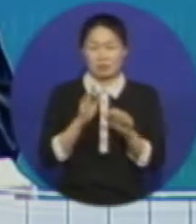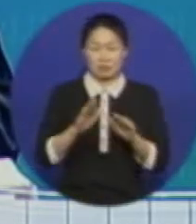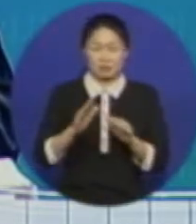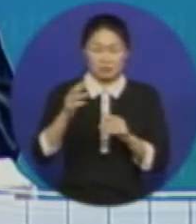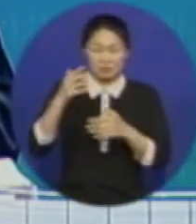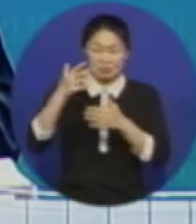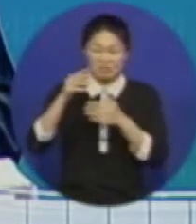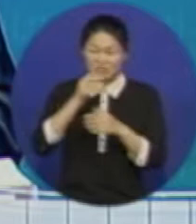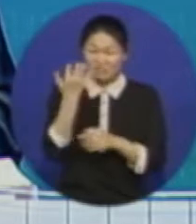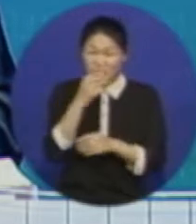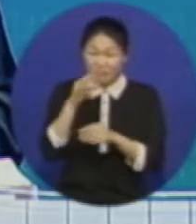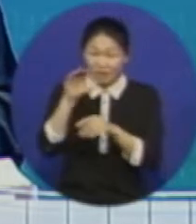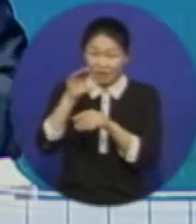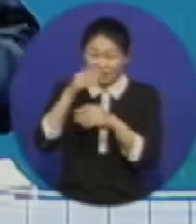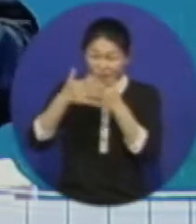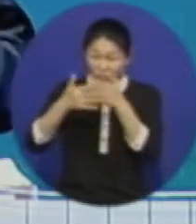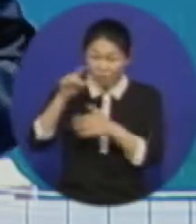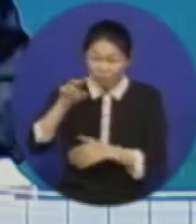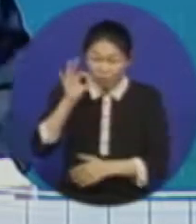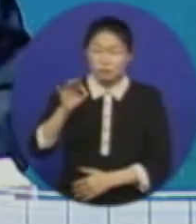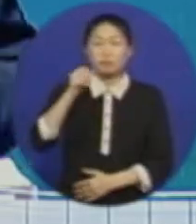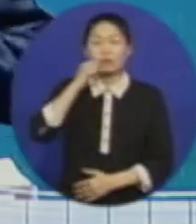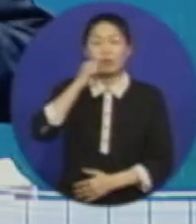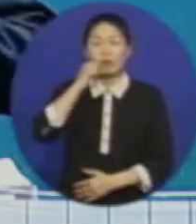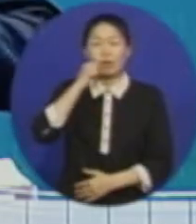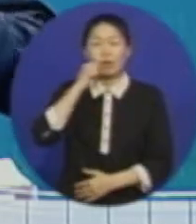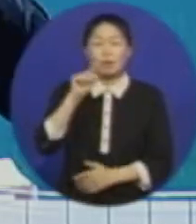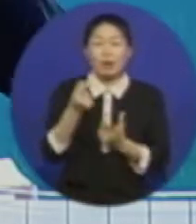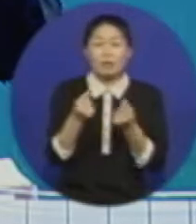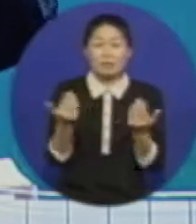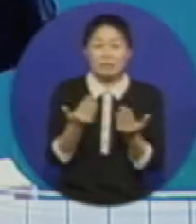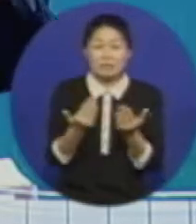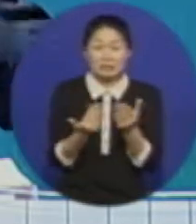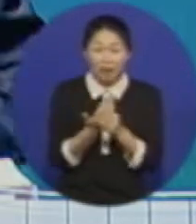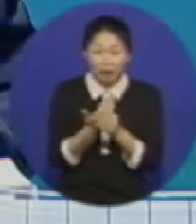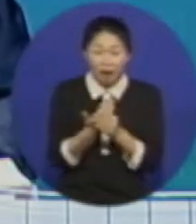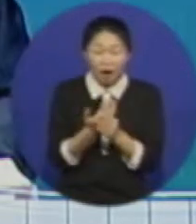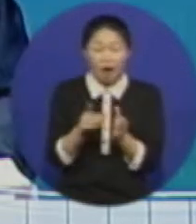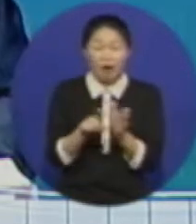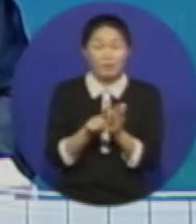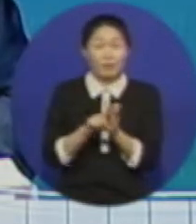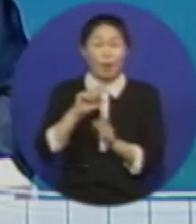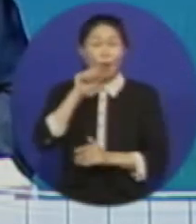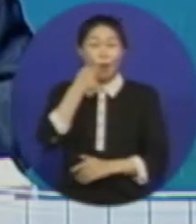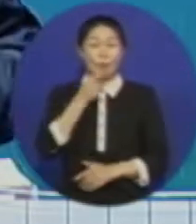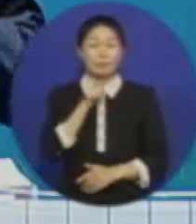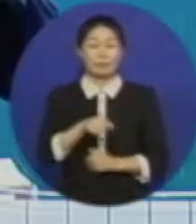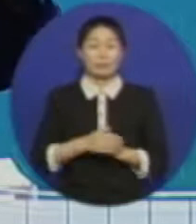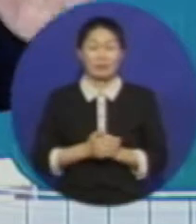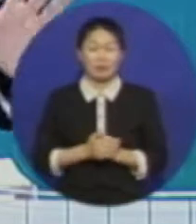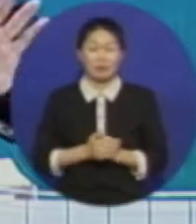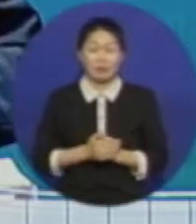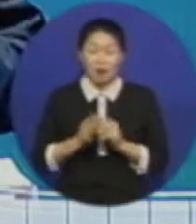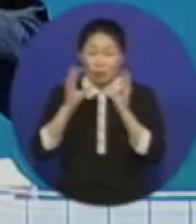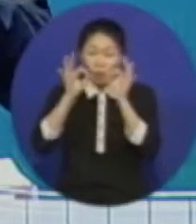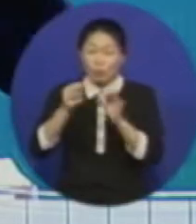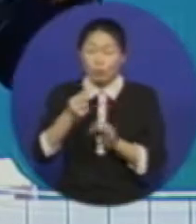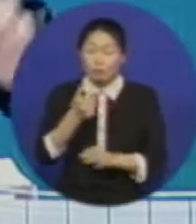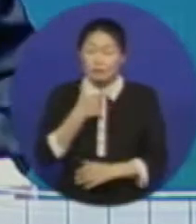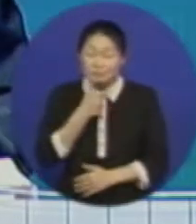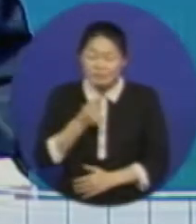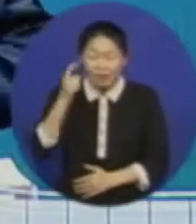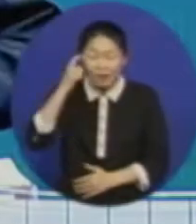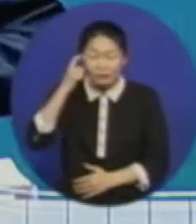않는데요 자기를 믿어지지 않는데 이런 일이 온리 라고는 믿어지지 않는데요 보고싶은 생각도 안들고